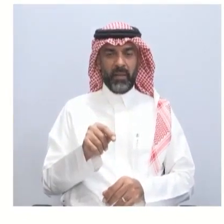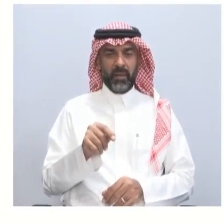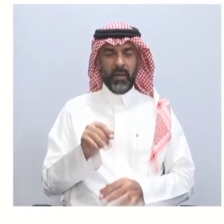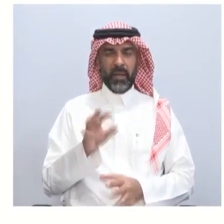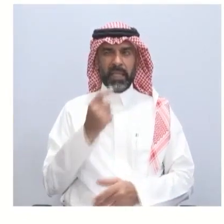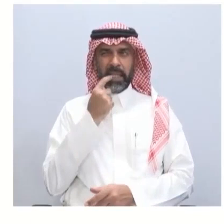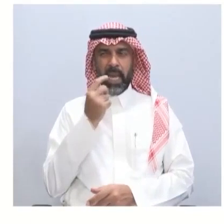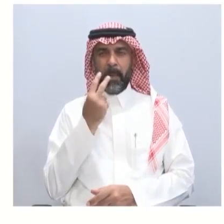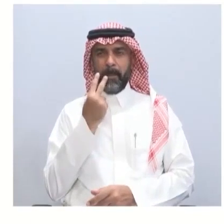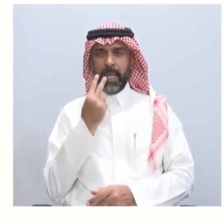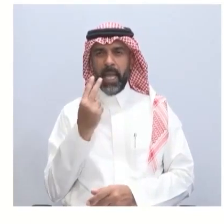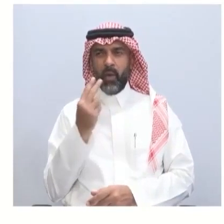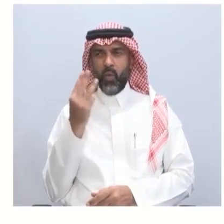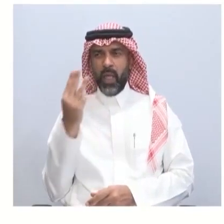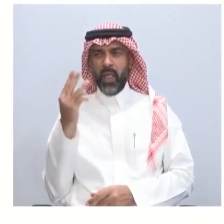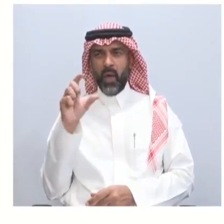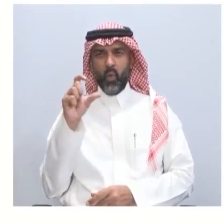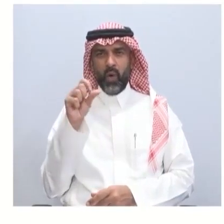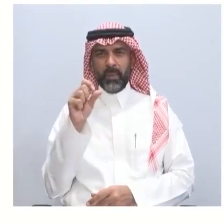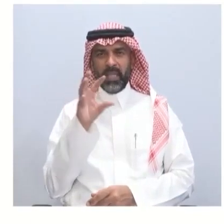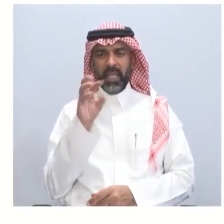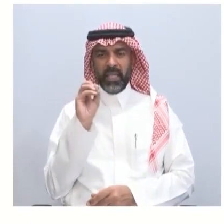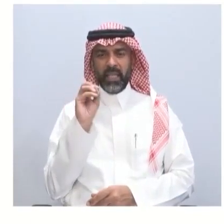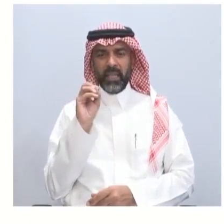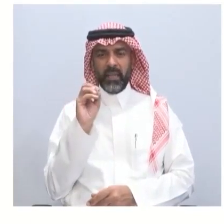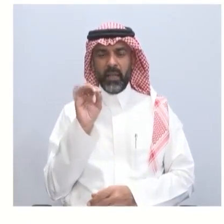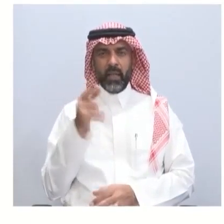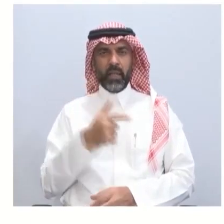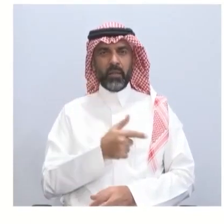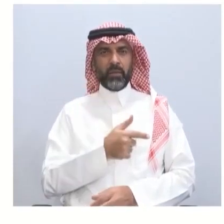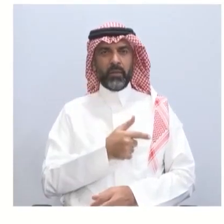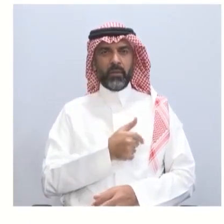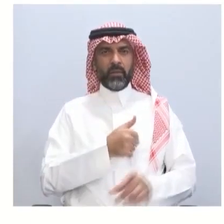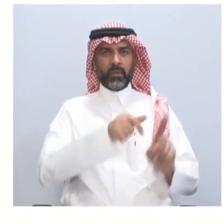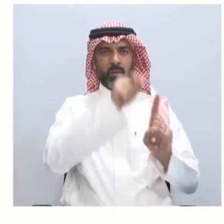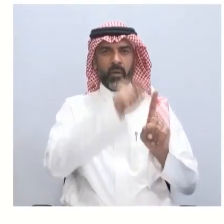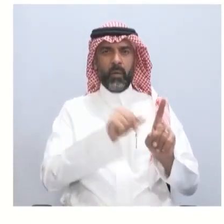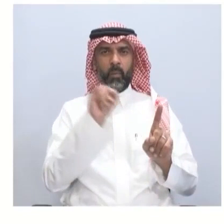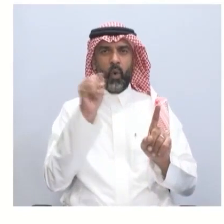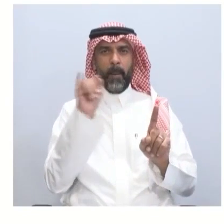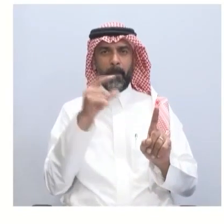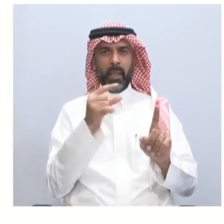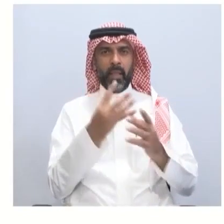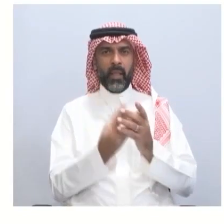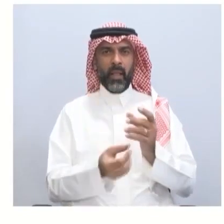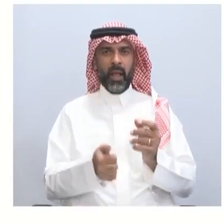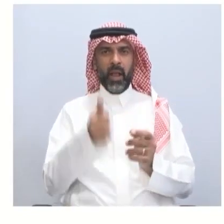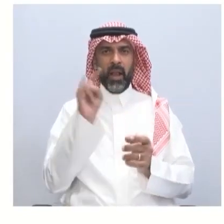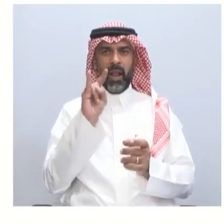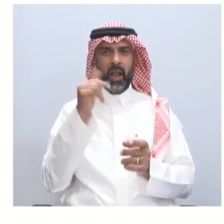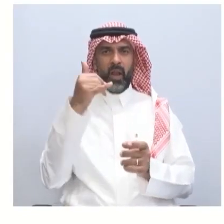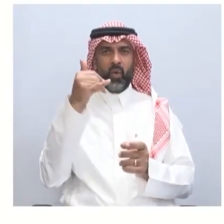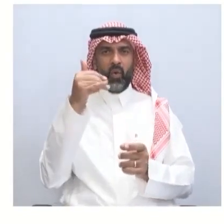عام 253 هجريه استولى محمد الاخيضر على اليمامه واتخذ الخضر مت قاعده